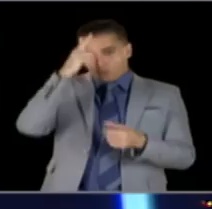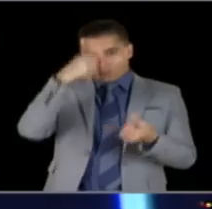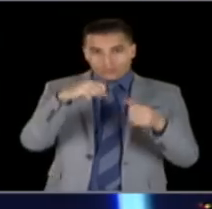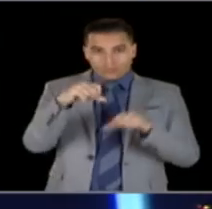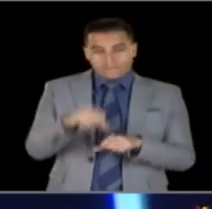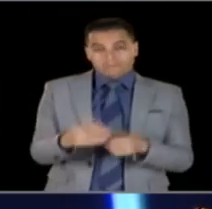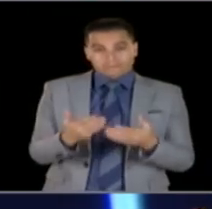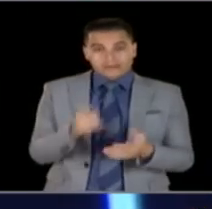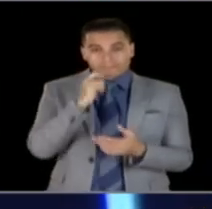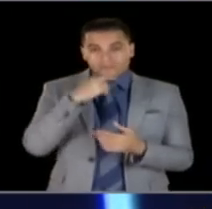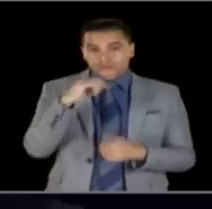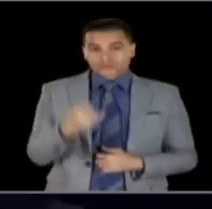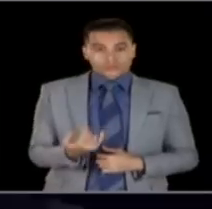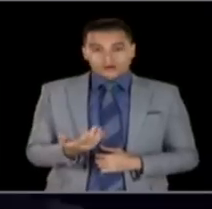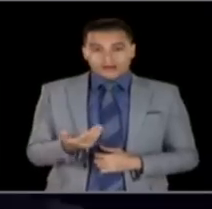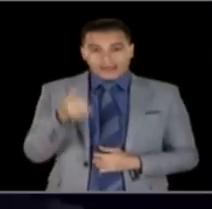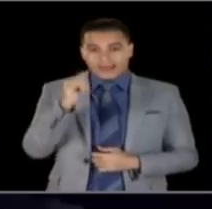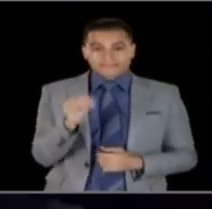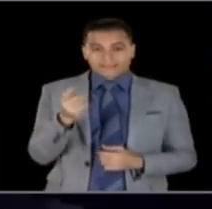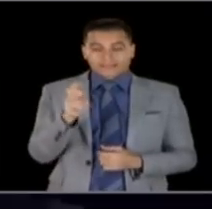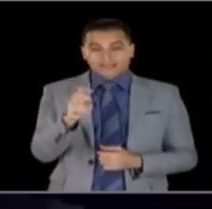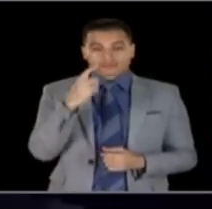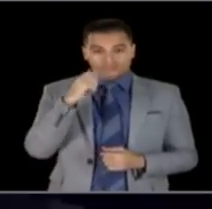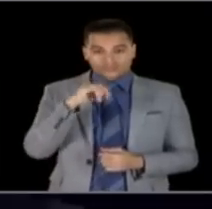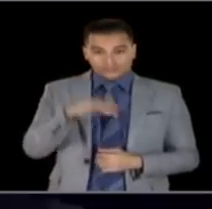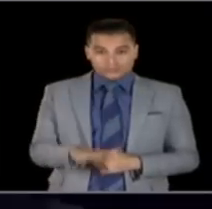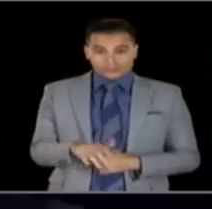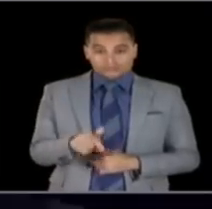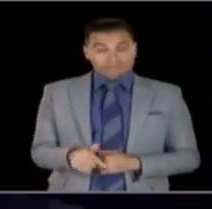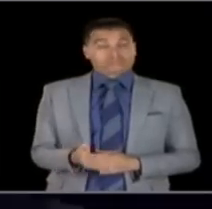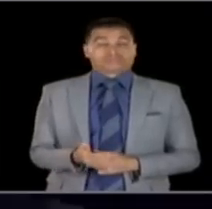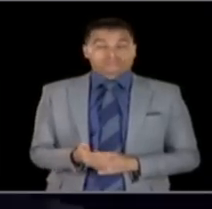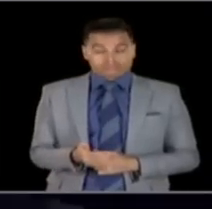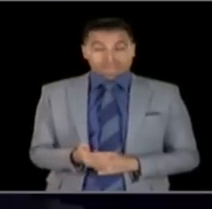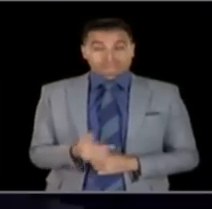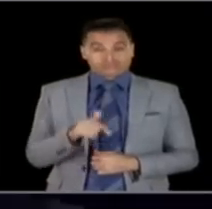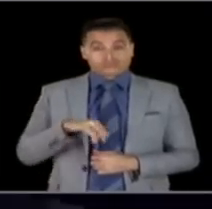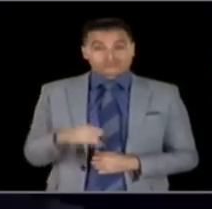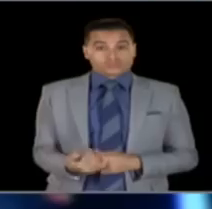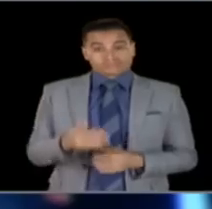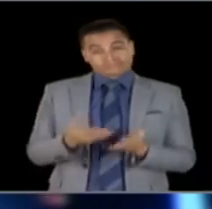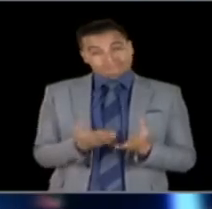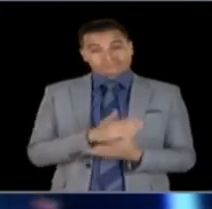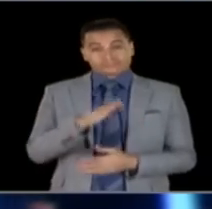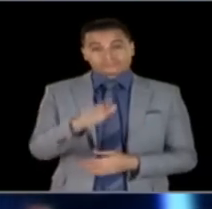وعلوم. امتى الجوكر يا اميره؟ ناخده دلوقتي. دوس على البازل.